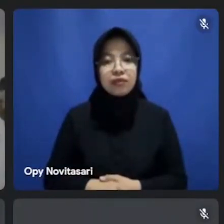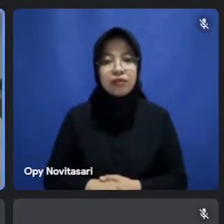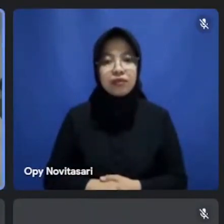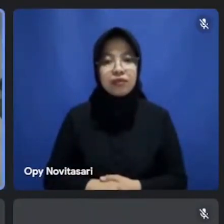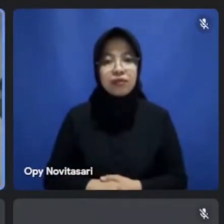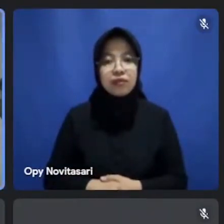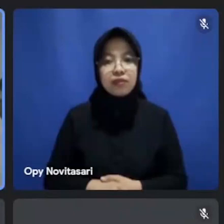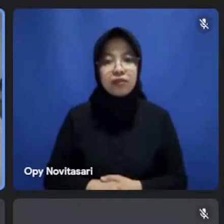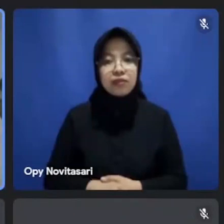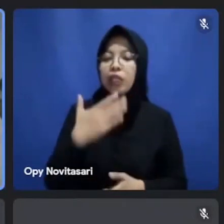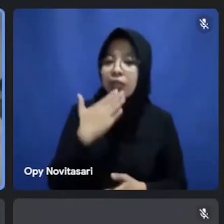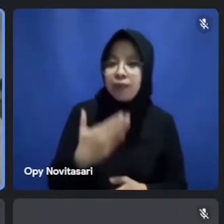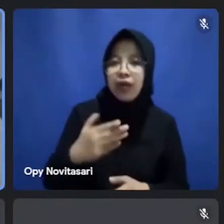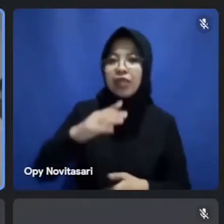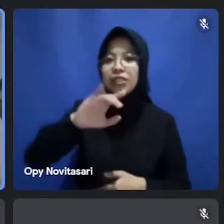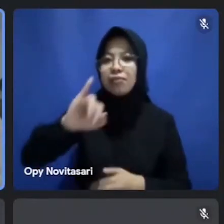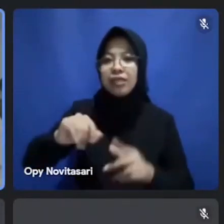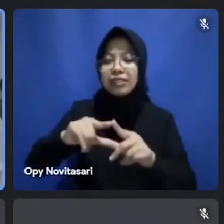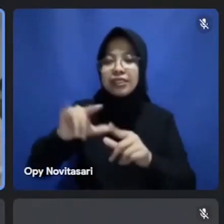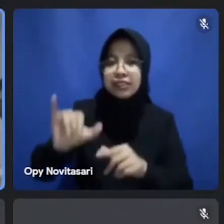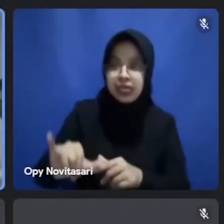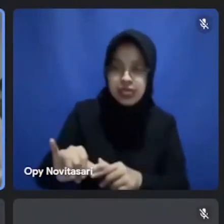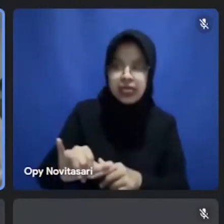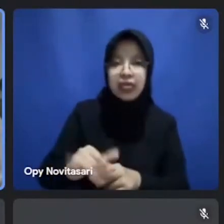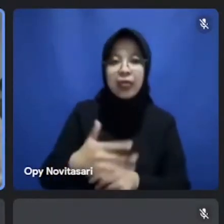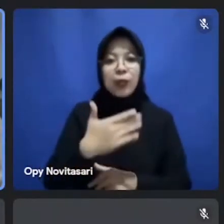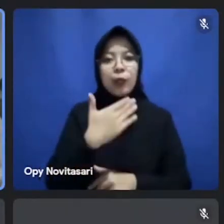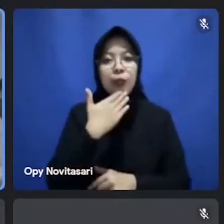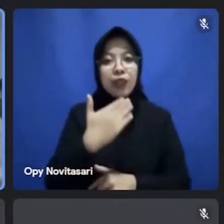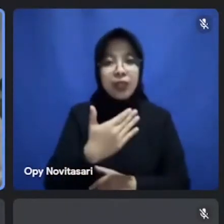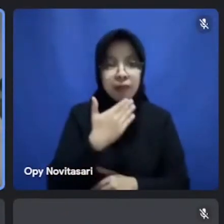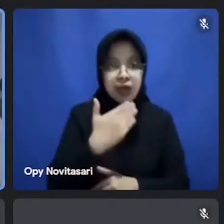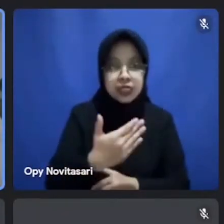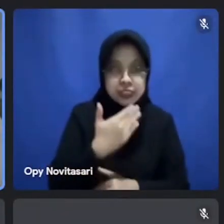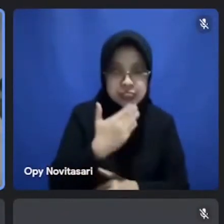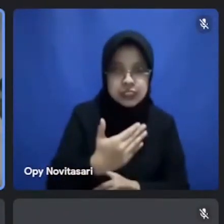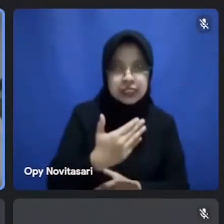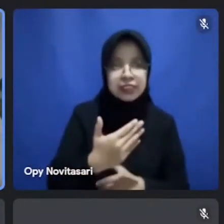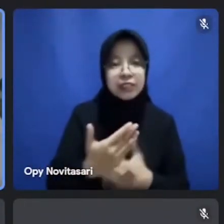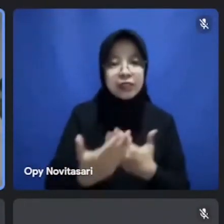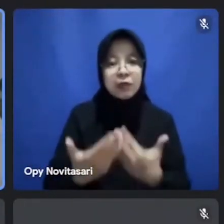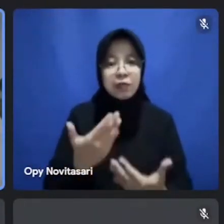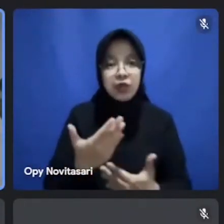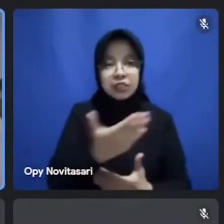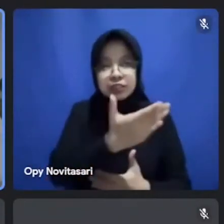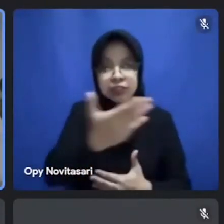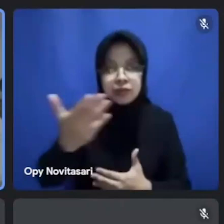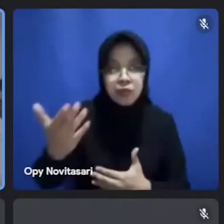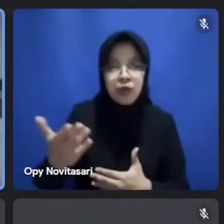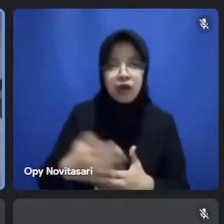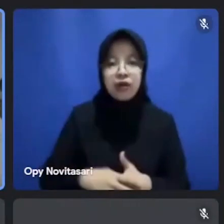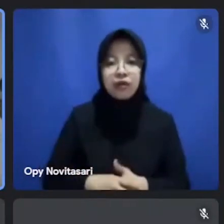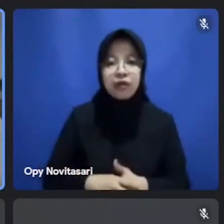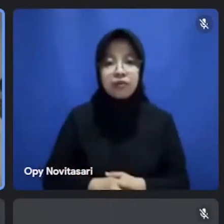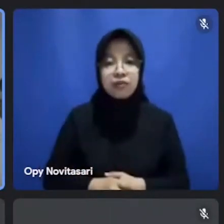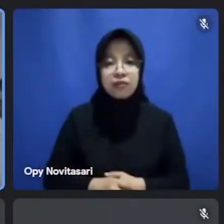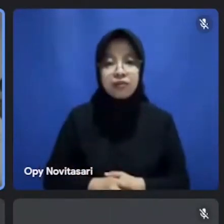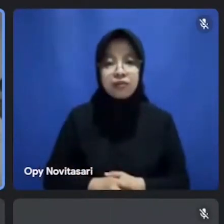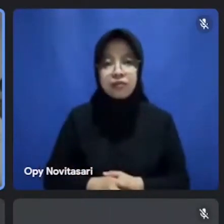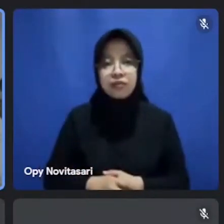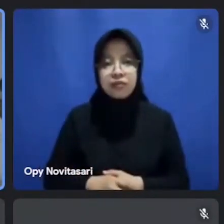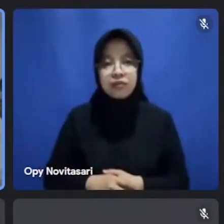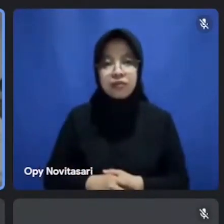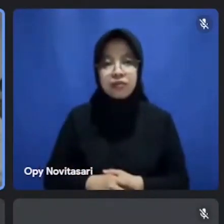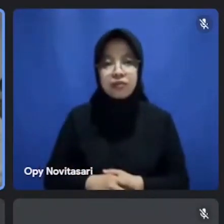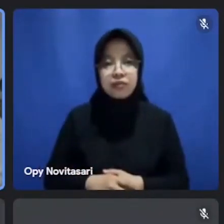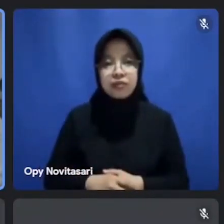ya Terima kasih Mas Ce Ya terima kasih juga eh untuk teman-teman sekalian yang sudah datang di saya